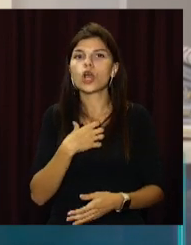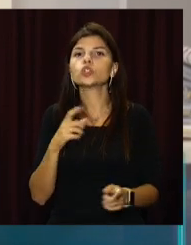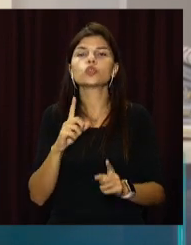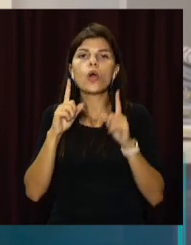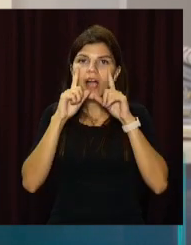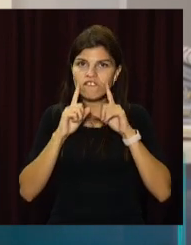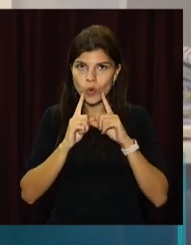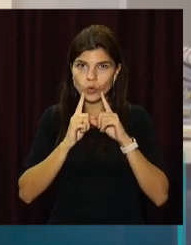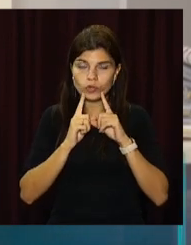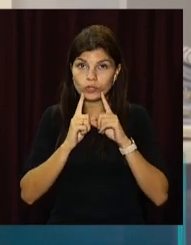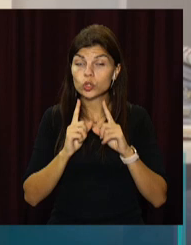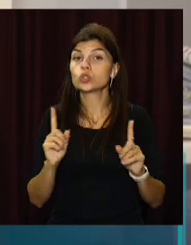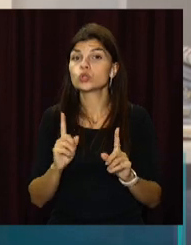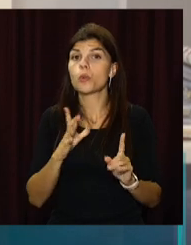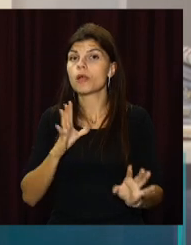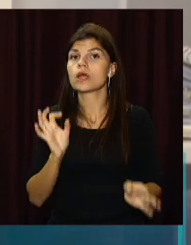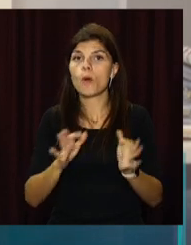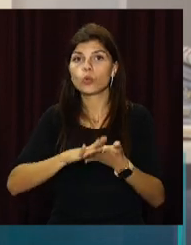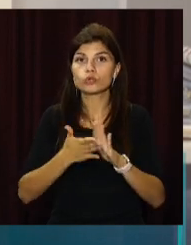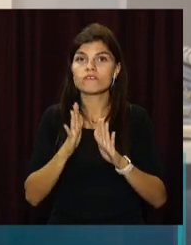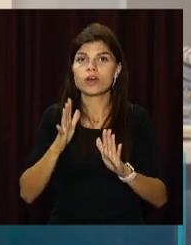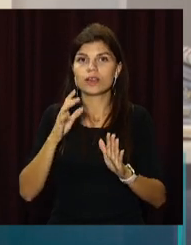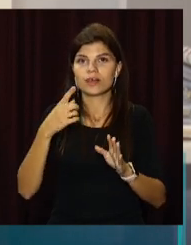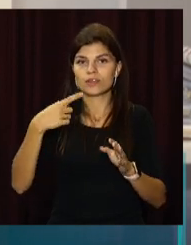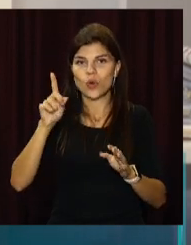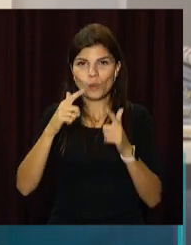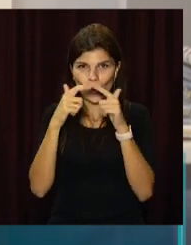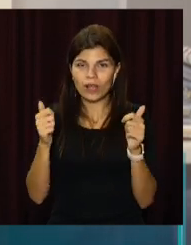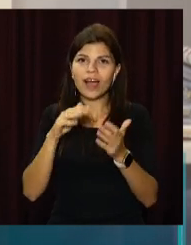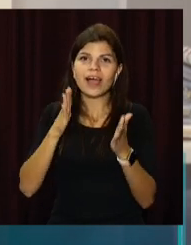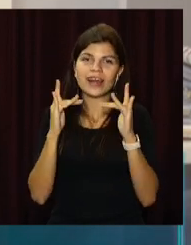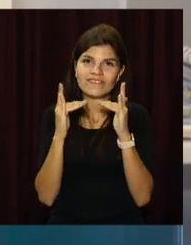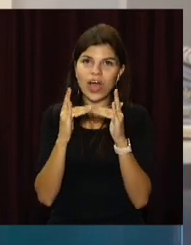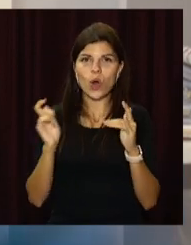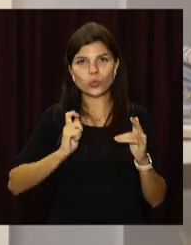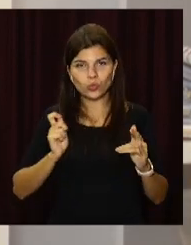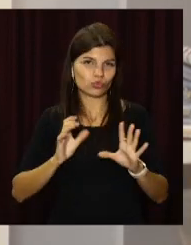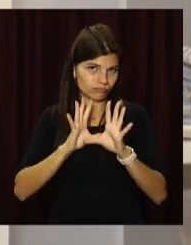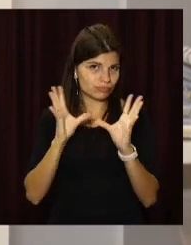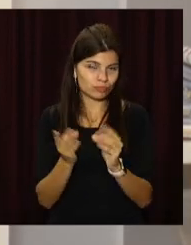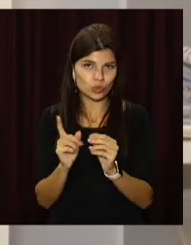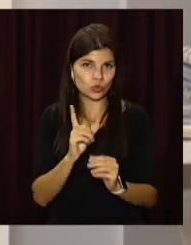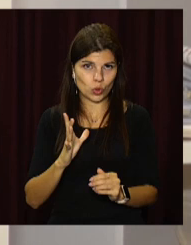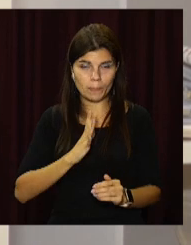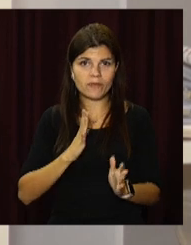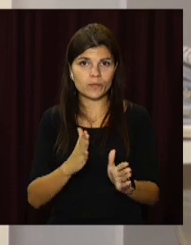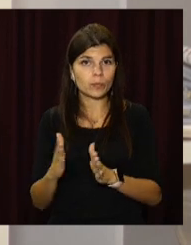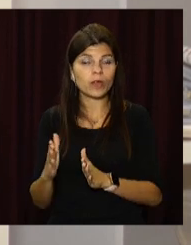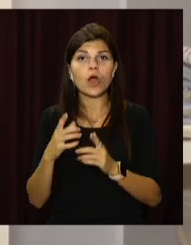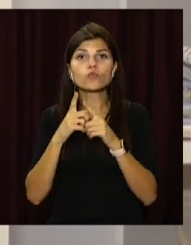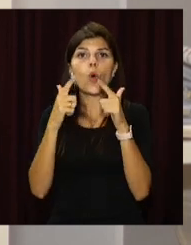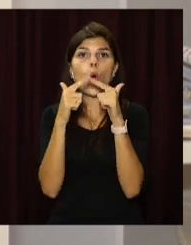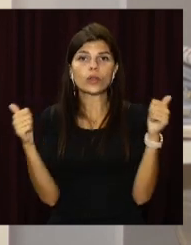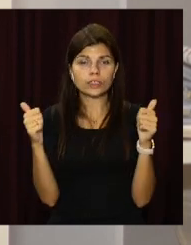плане чего? Чтобы были нормальные условия в номере, то есть там кровать, душ. И, конечно же, чтобы этот отель